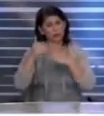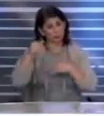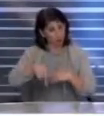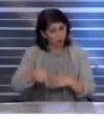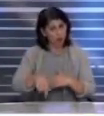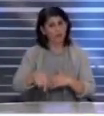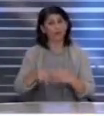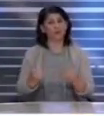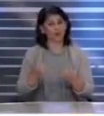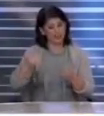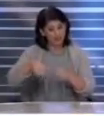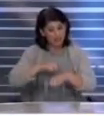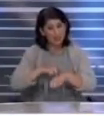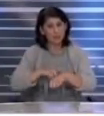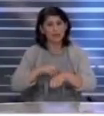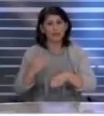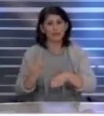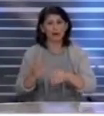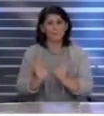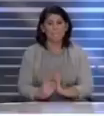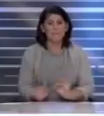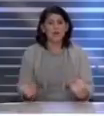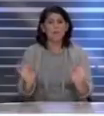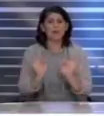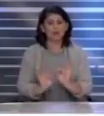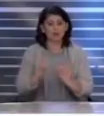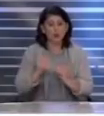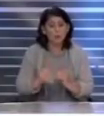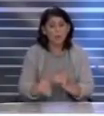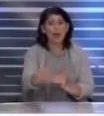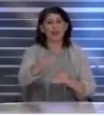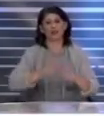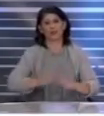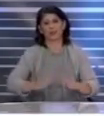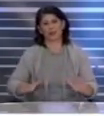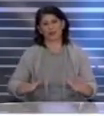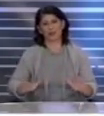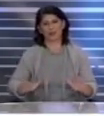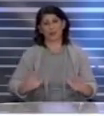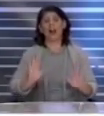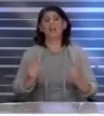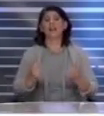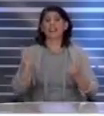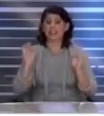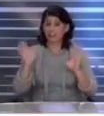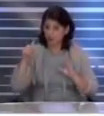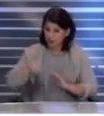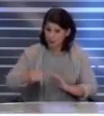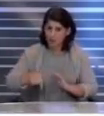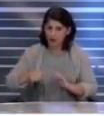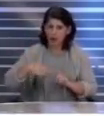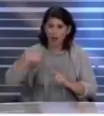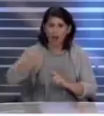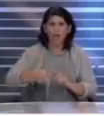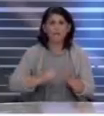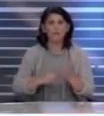που τώρα κάνετε, είναι να προπαρασκευάσετε το μέλλον των παιδιών σας. Αν δεν κάνουμε τίποτα σήμερα, αύριο πρέπει